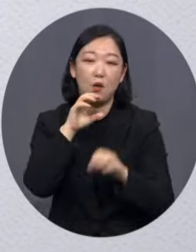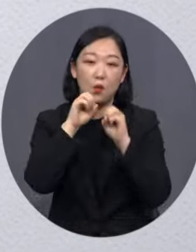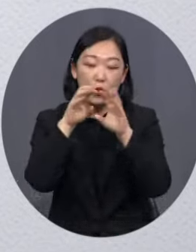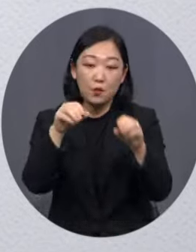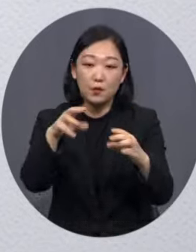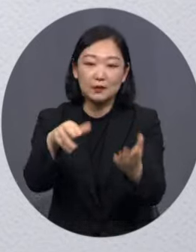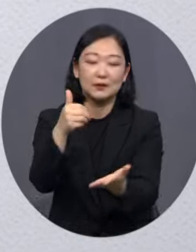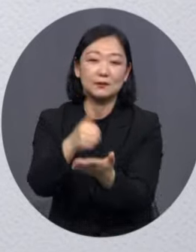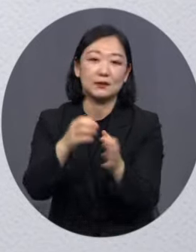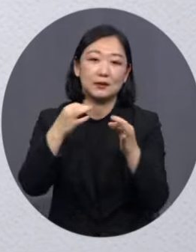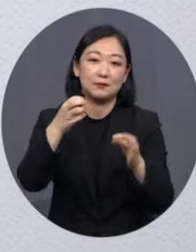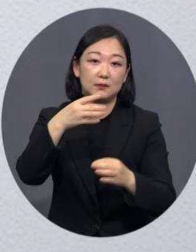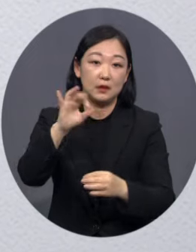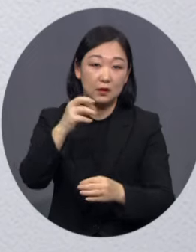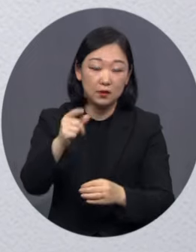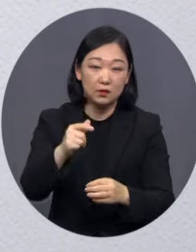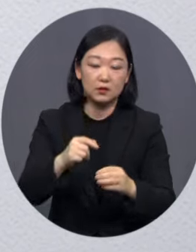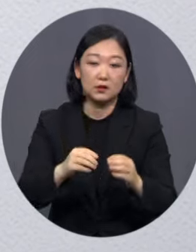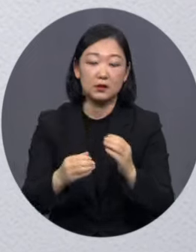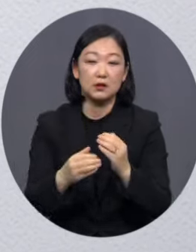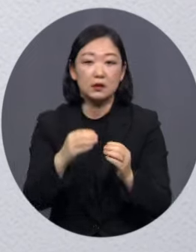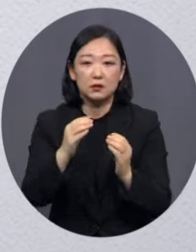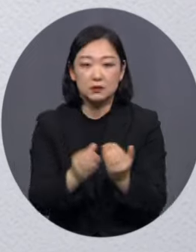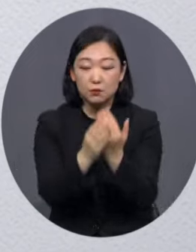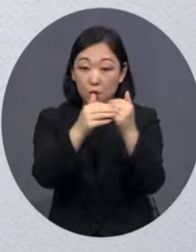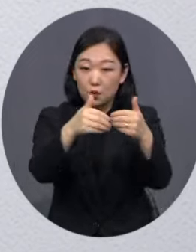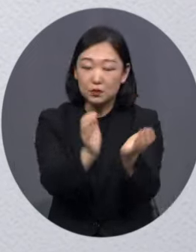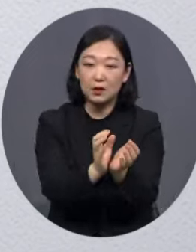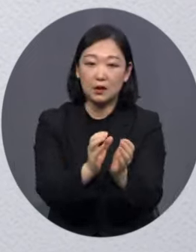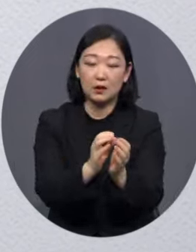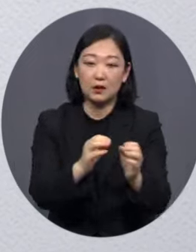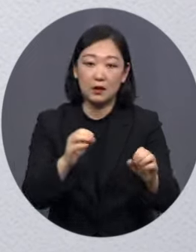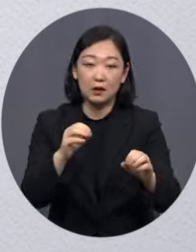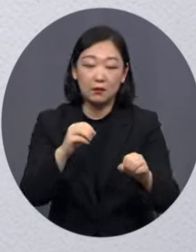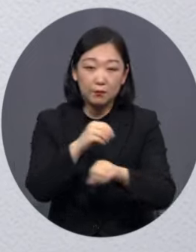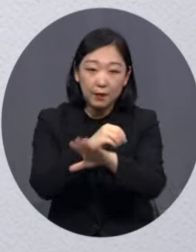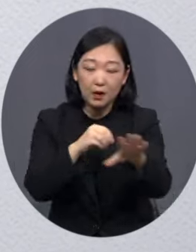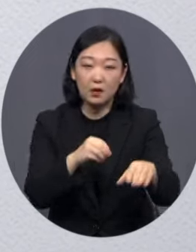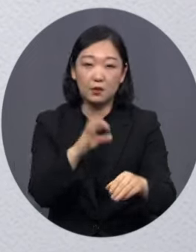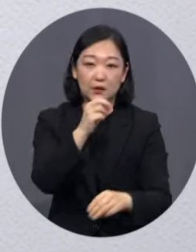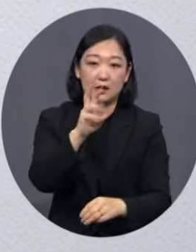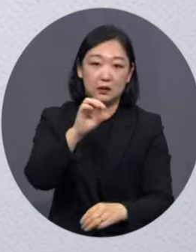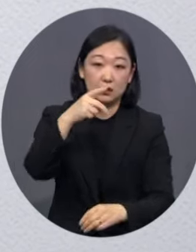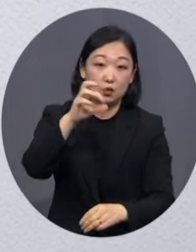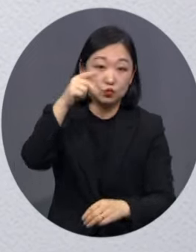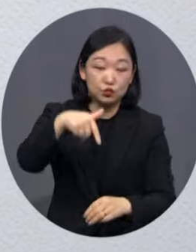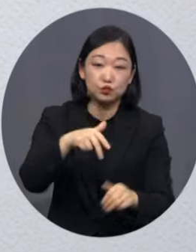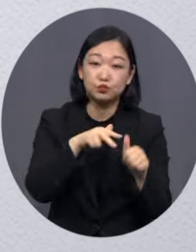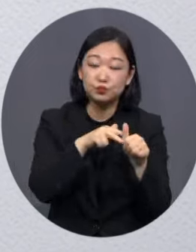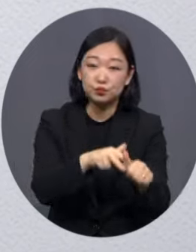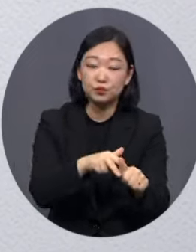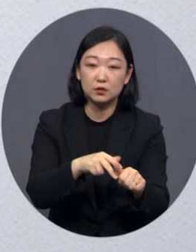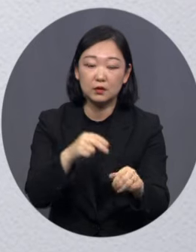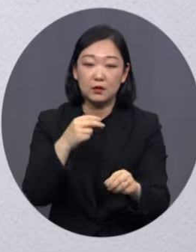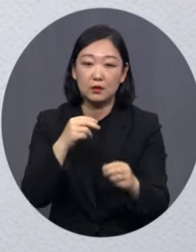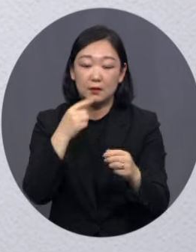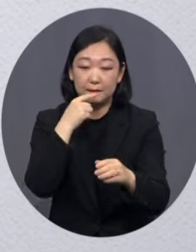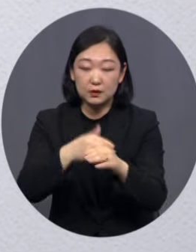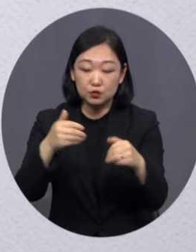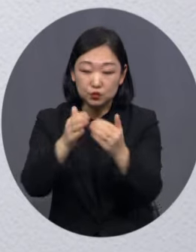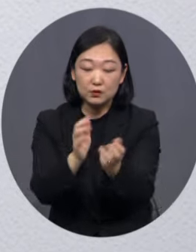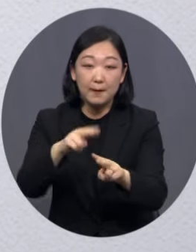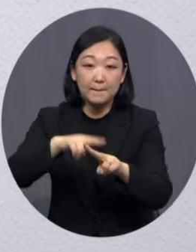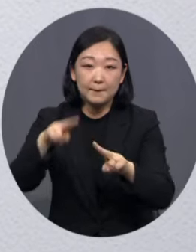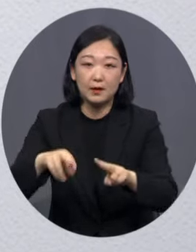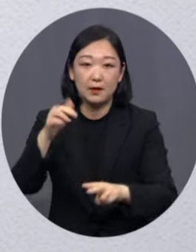지낸 김태현 후보 진보당에 아라동 주민자치 위원인 양영수 후보 민주당을 탈당한 강민숙 전